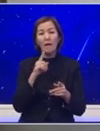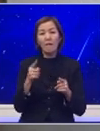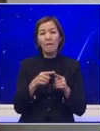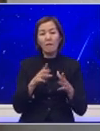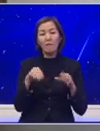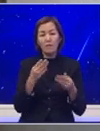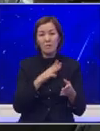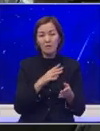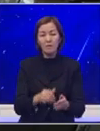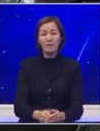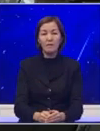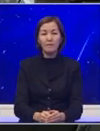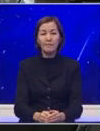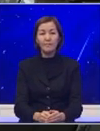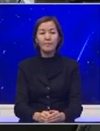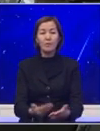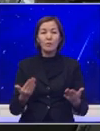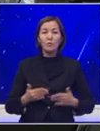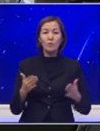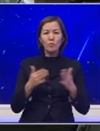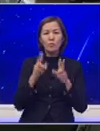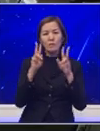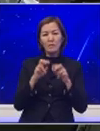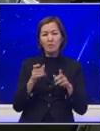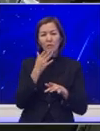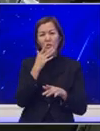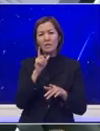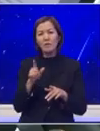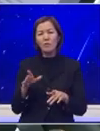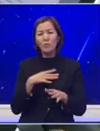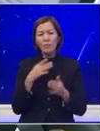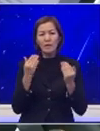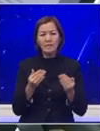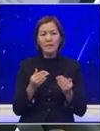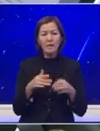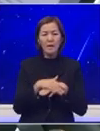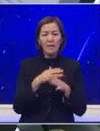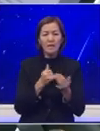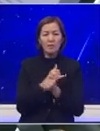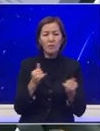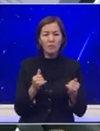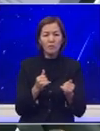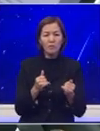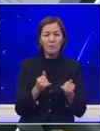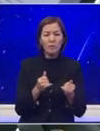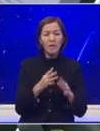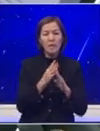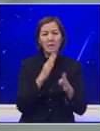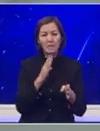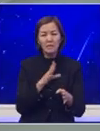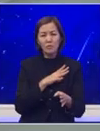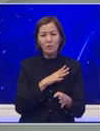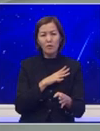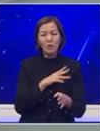беріліп жатыр. Тұрғыны іздеп сандалған шетелдік көп. Қазір олар еліміздегі халыққа қызмет көрсету орталығында кезекте тұр. Бір